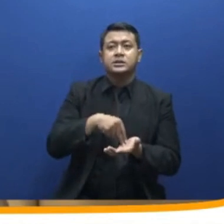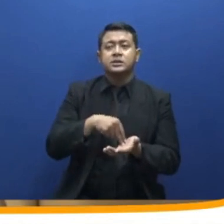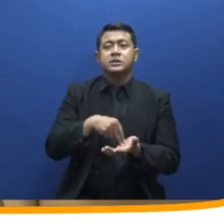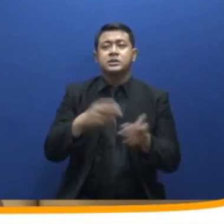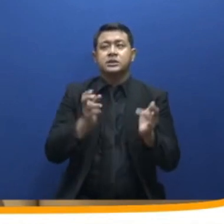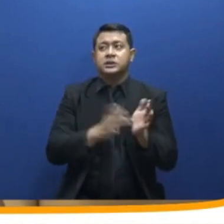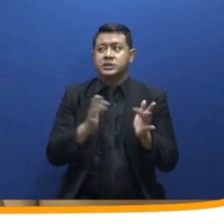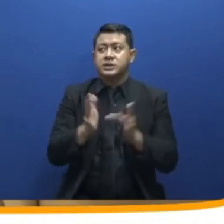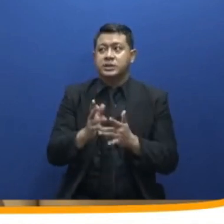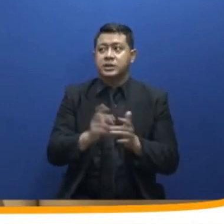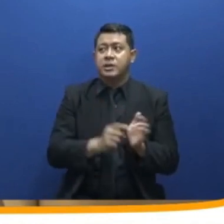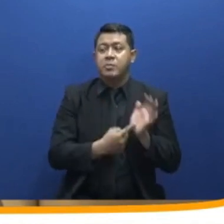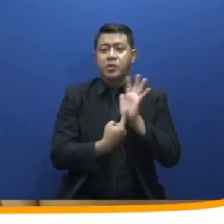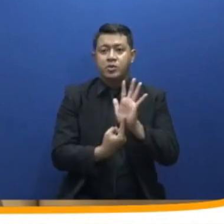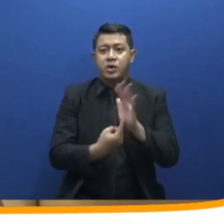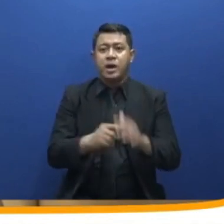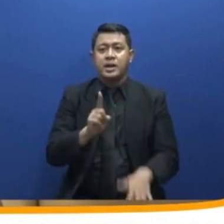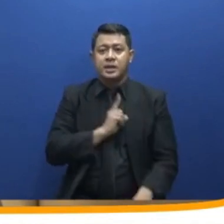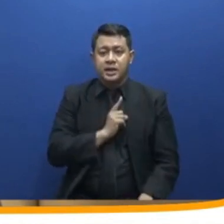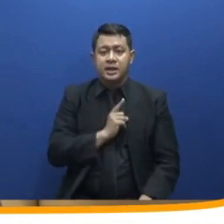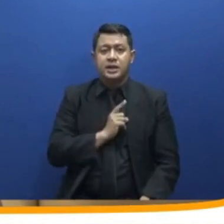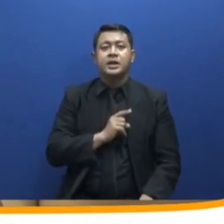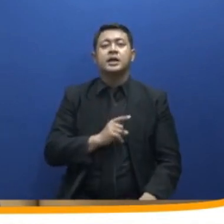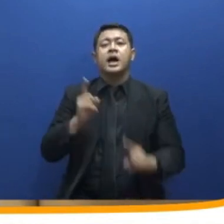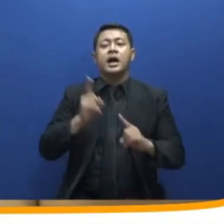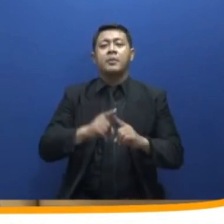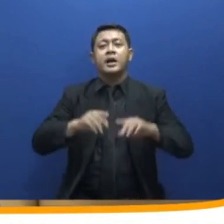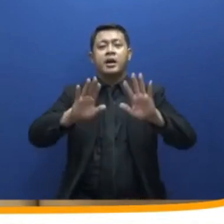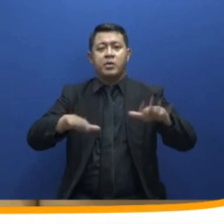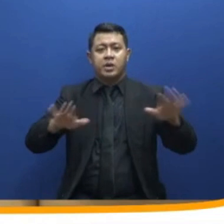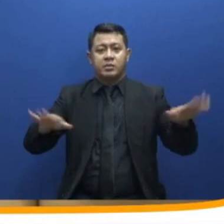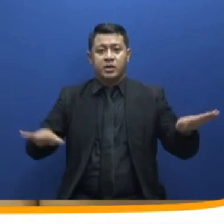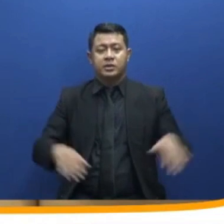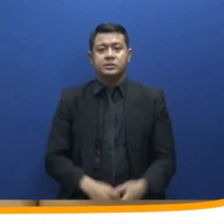Yesus menampakkan diri kepada murid-muridnya